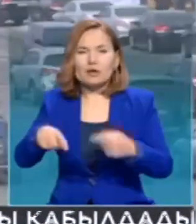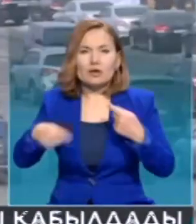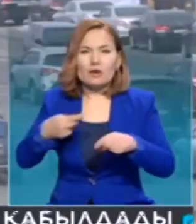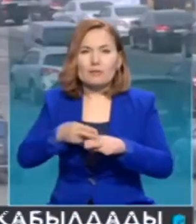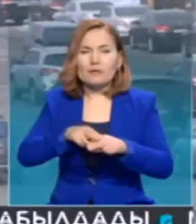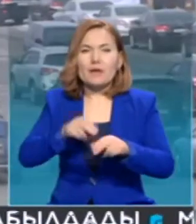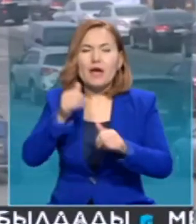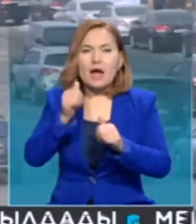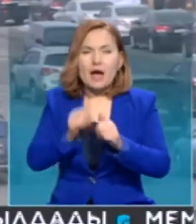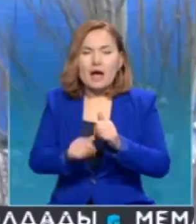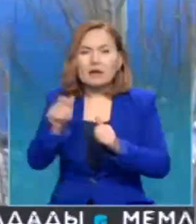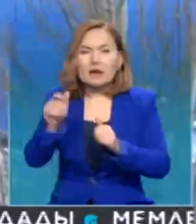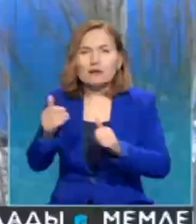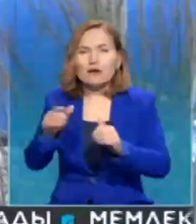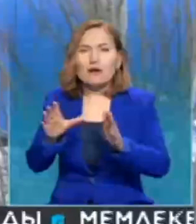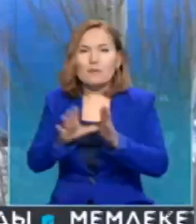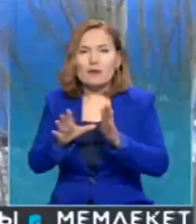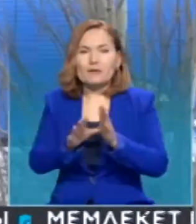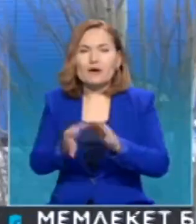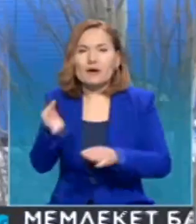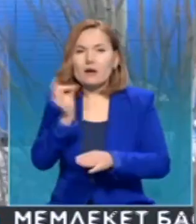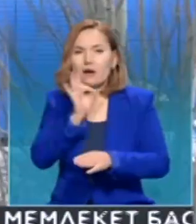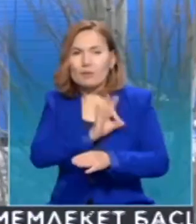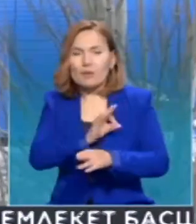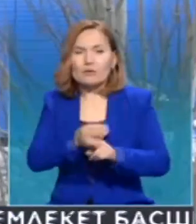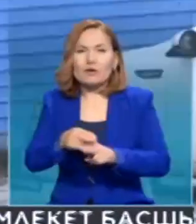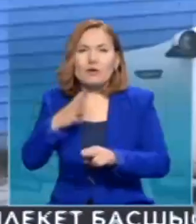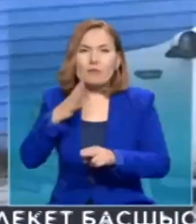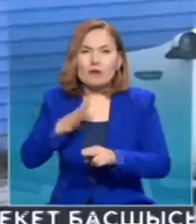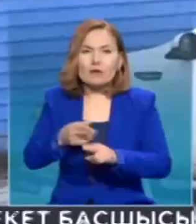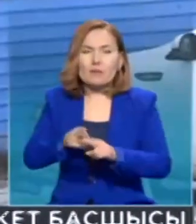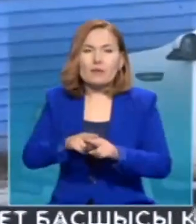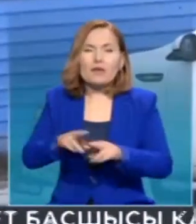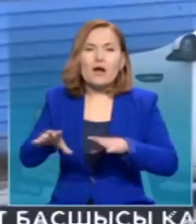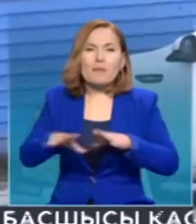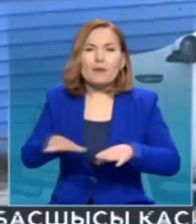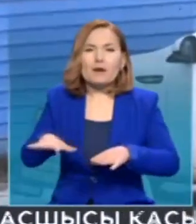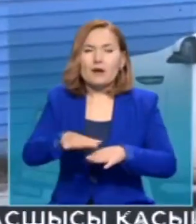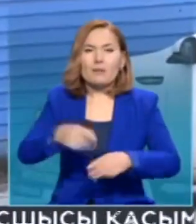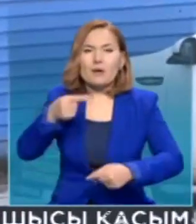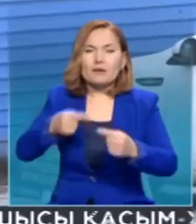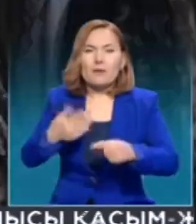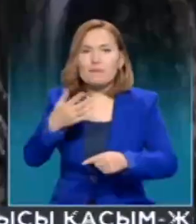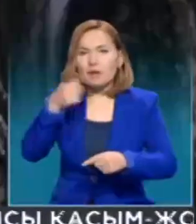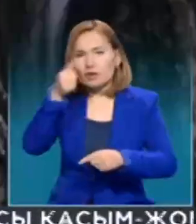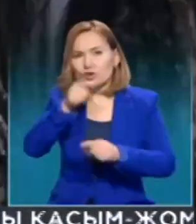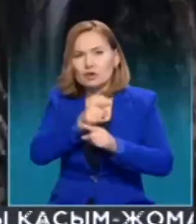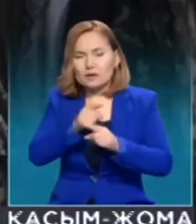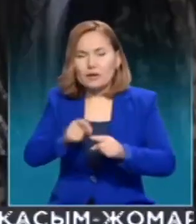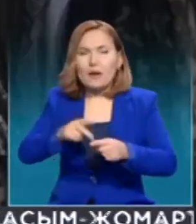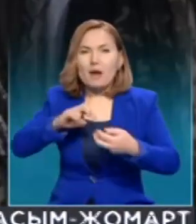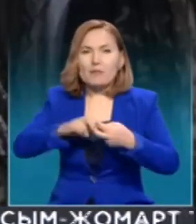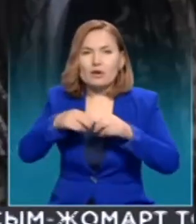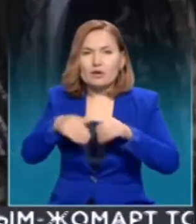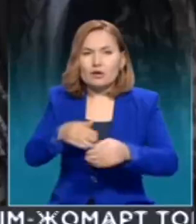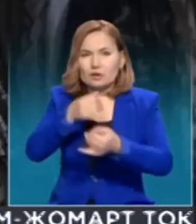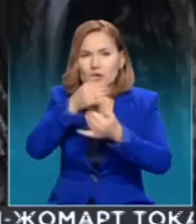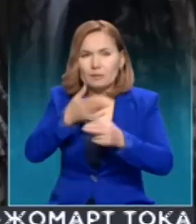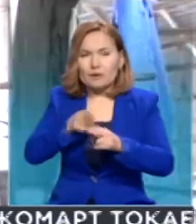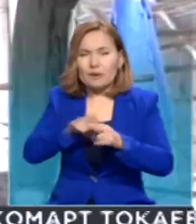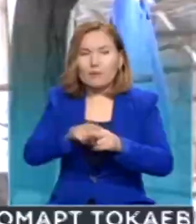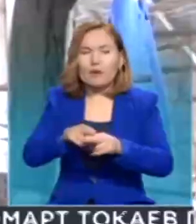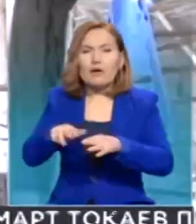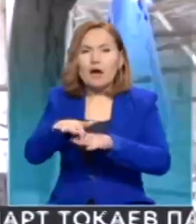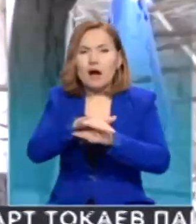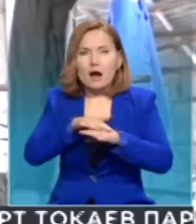Себебі әрғайсы тоқ көзін бөлетін қондырғыларды пайдалануға мәжбүр. Базар төңірегіндегі дау 5 жылдан бері шешілмей келеді. Шахар басшысының